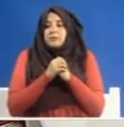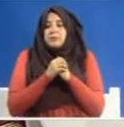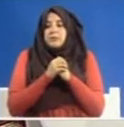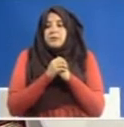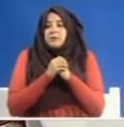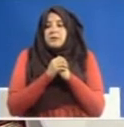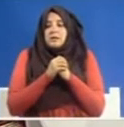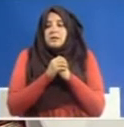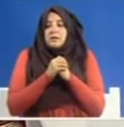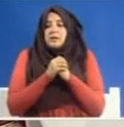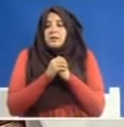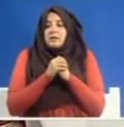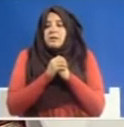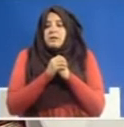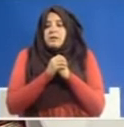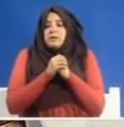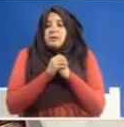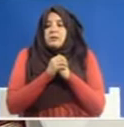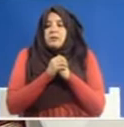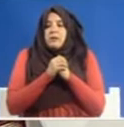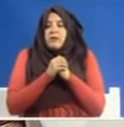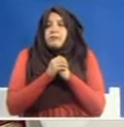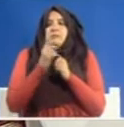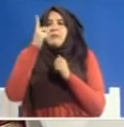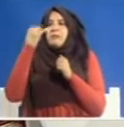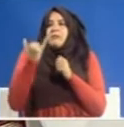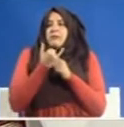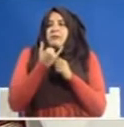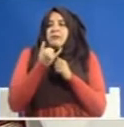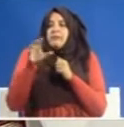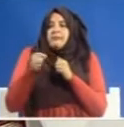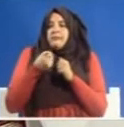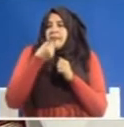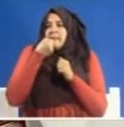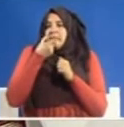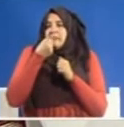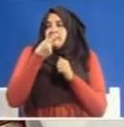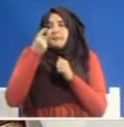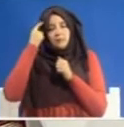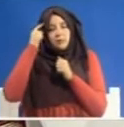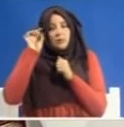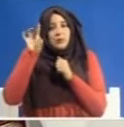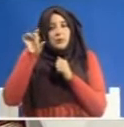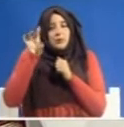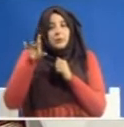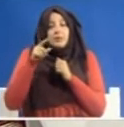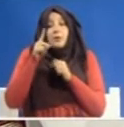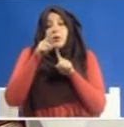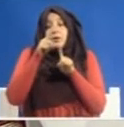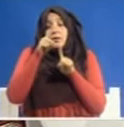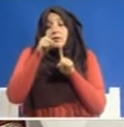سنك سؤال تاع عندي نهار شربت حبه كاشي تاع دواء محسوب كنت عارفه في رمضان،